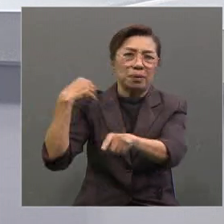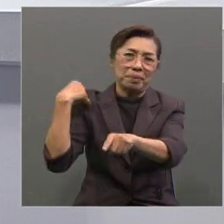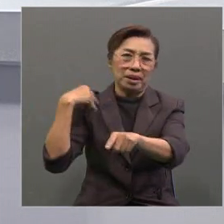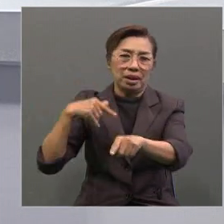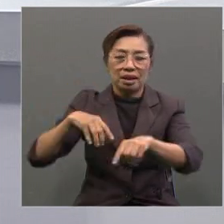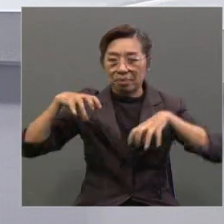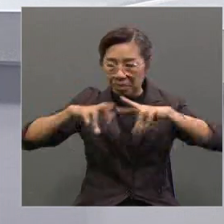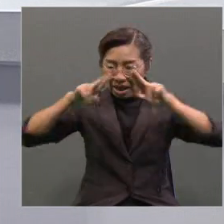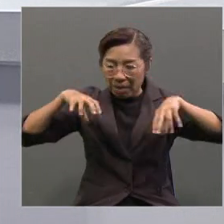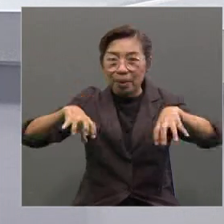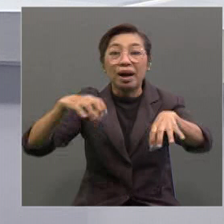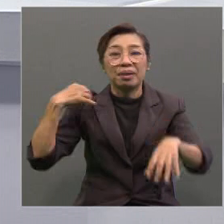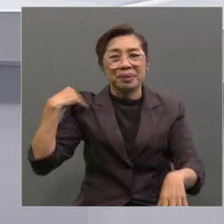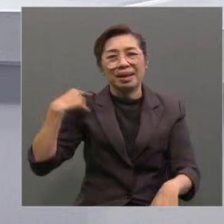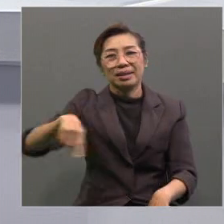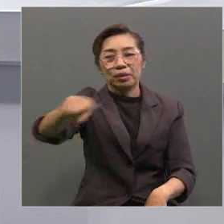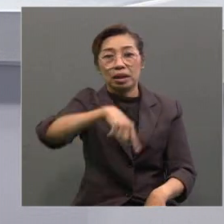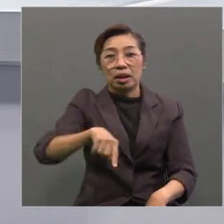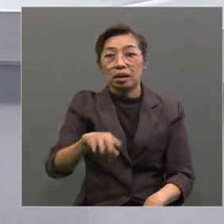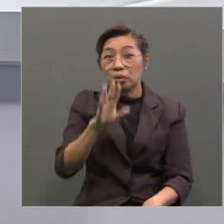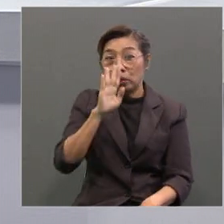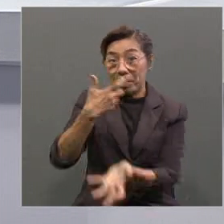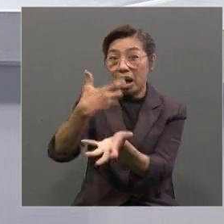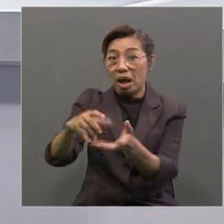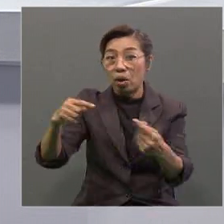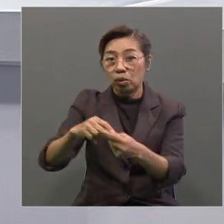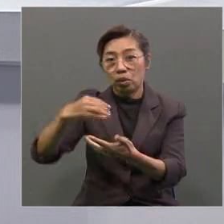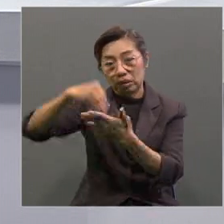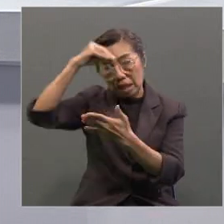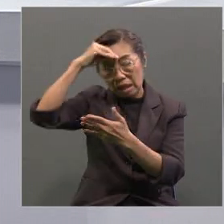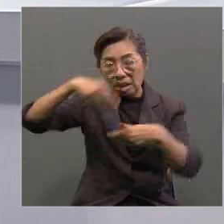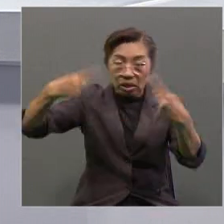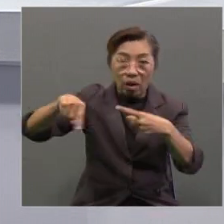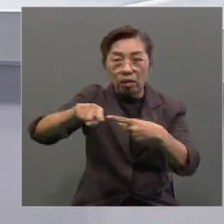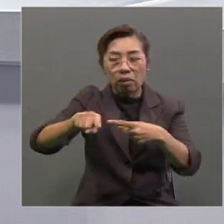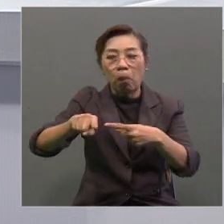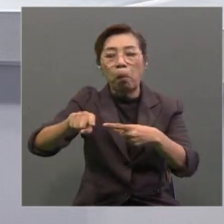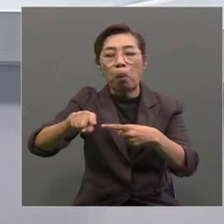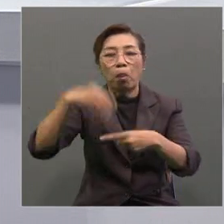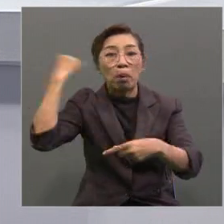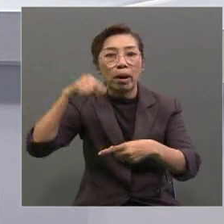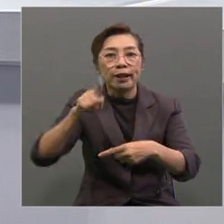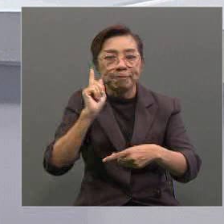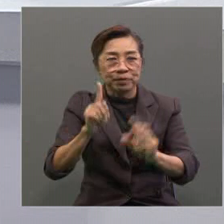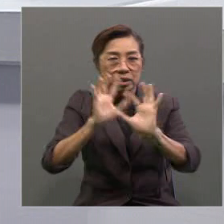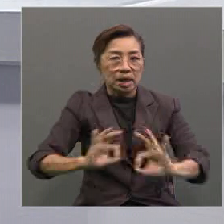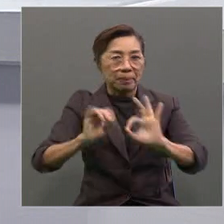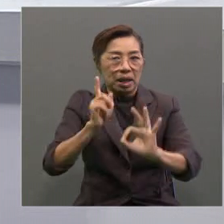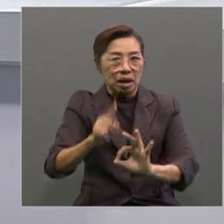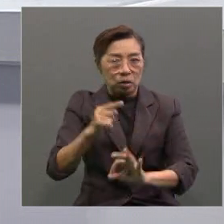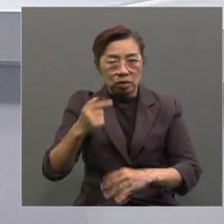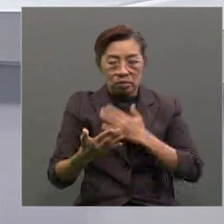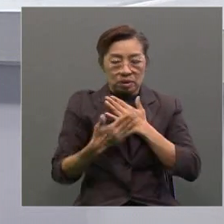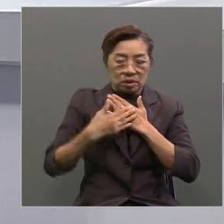ยังไงฟังข่าวแบบนี้ในเบรกที่ผ่านมาสติต้องมีตลอดเวลานะแล้วก็ใจเย็นๆกันนิดนึ